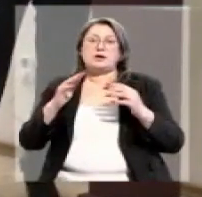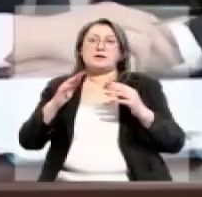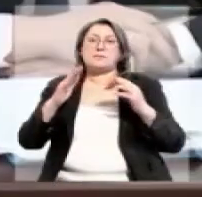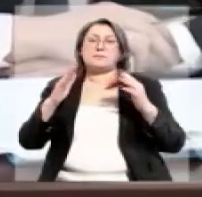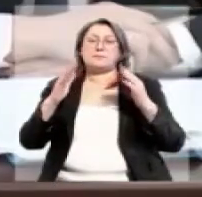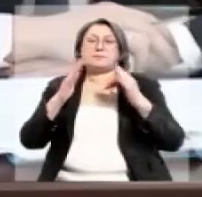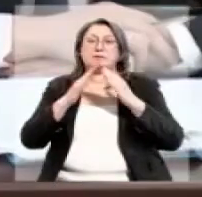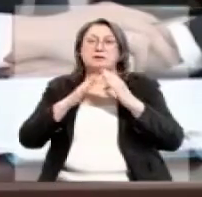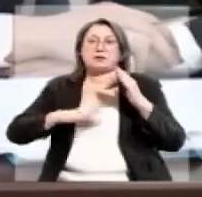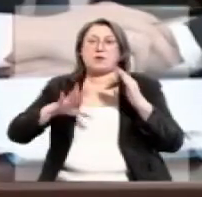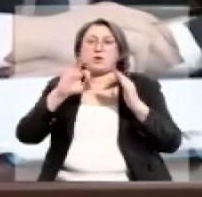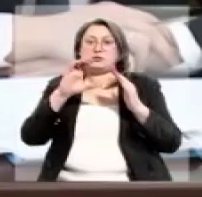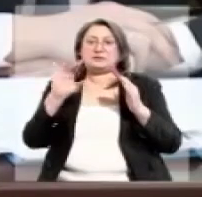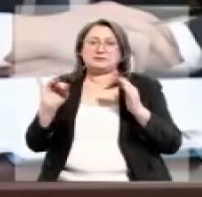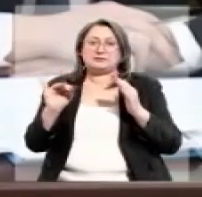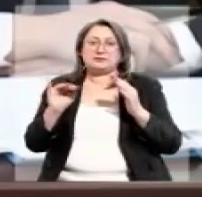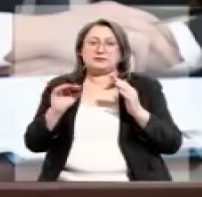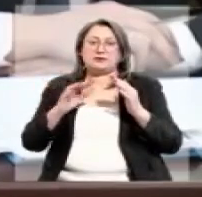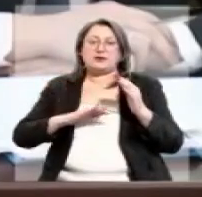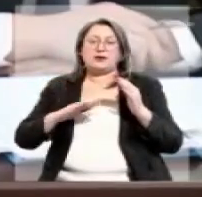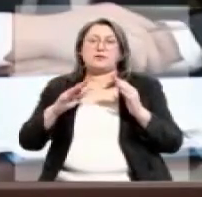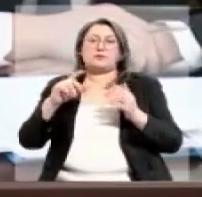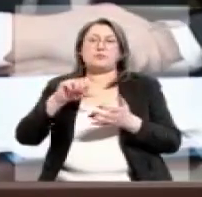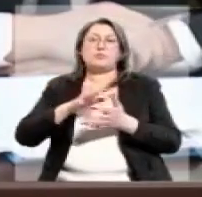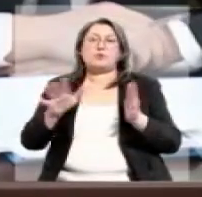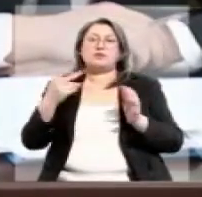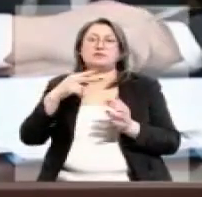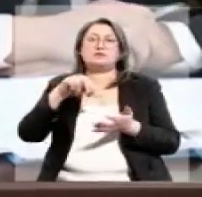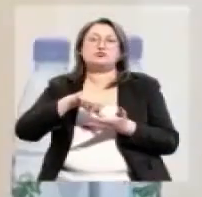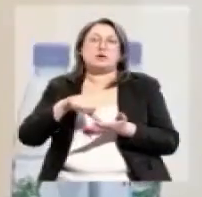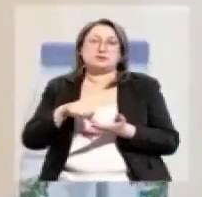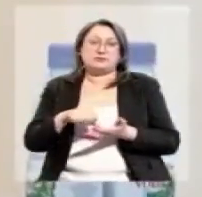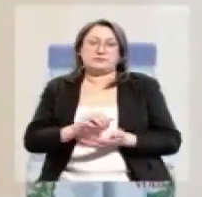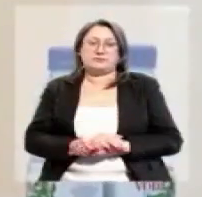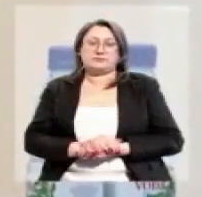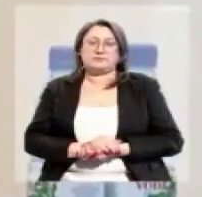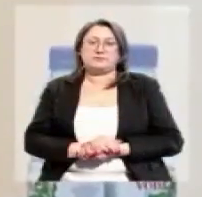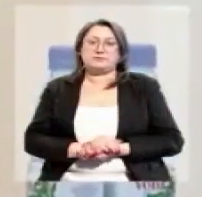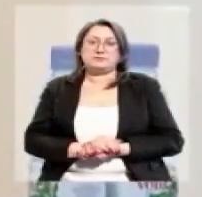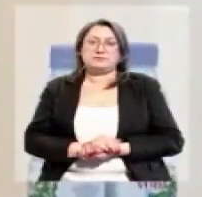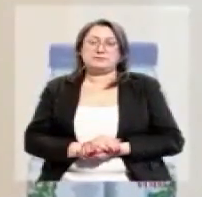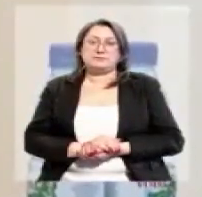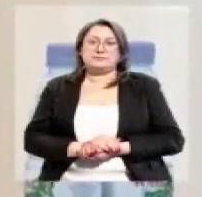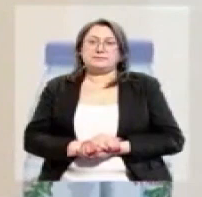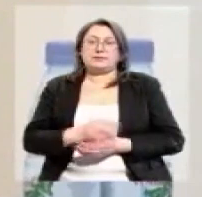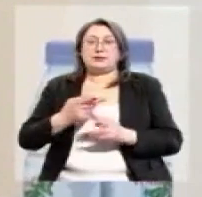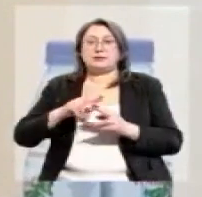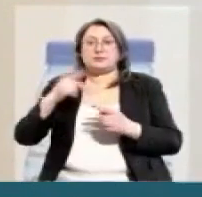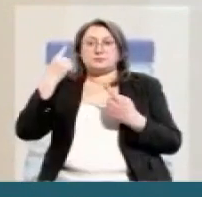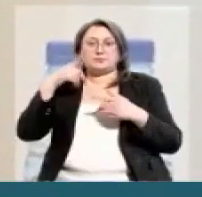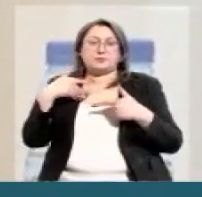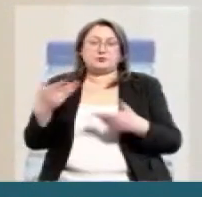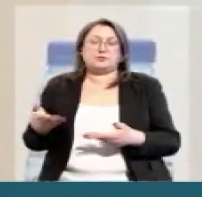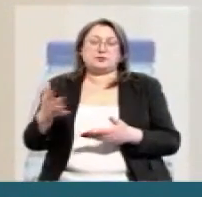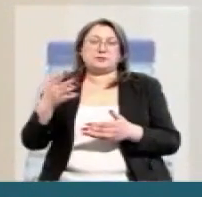Оған 20-дан астам қатысушылар бар дедік. Негізі бұл идея Қостанай облысының әкімі Құмар Ақсақаловтың бастамасымен іске аспақ.